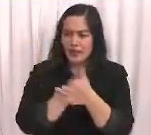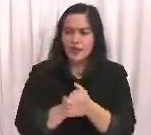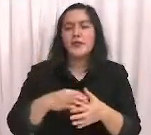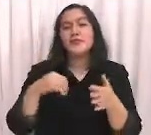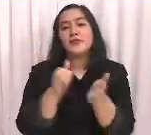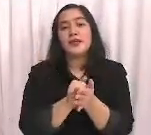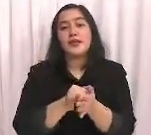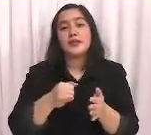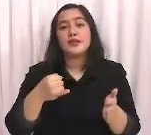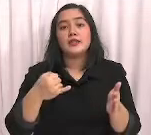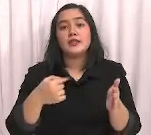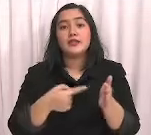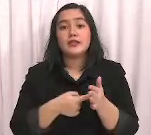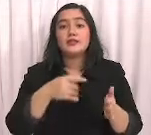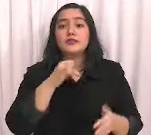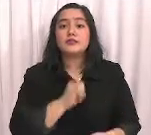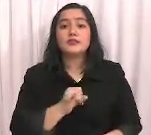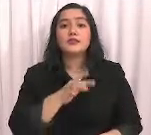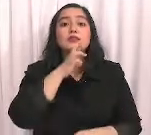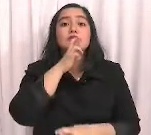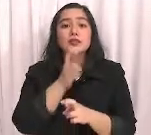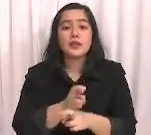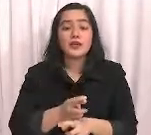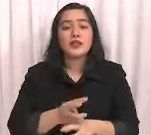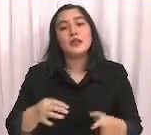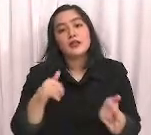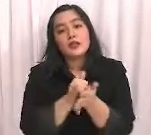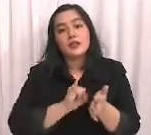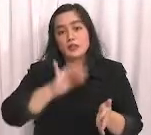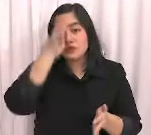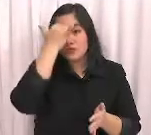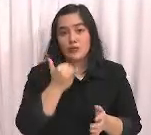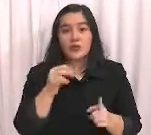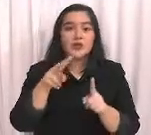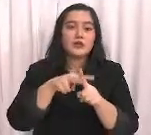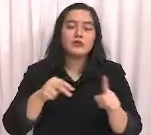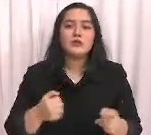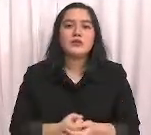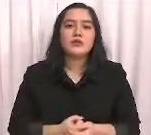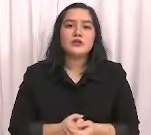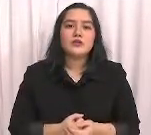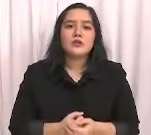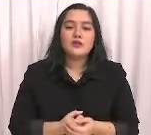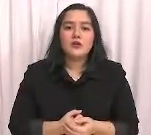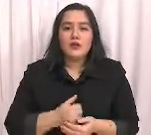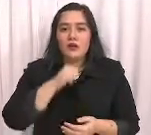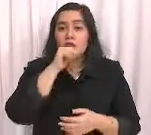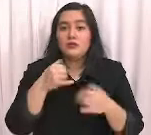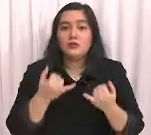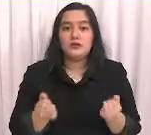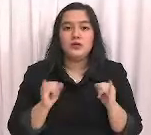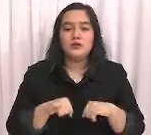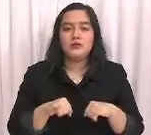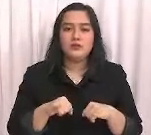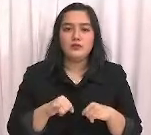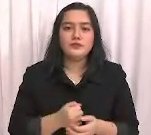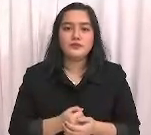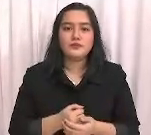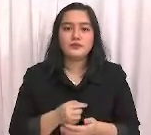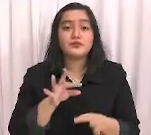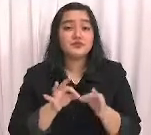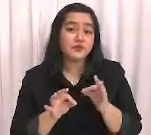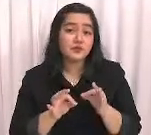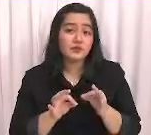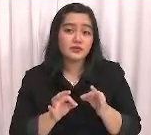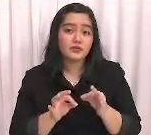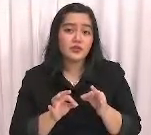kaya kanya pong ginagawa. You see? Now, it doesn't matter kung siya man po ay makatanggap ng kung ano pamang